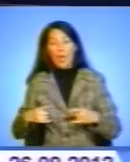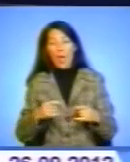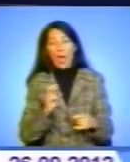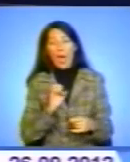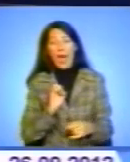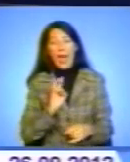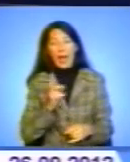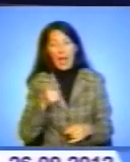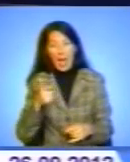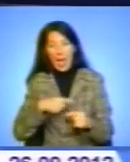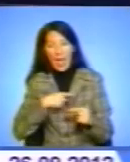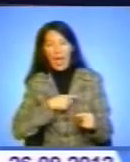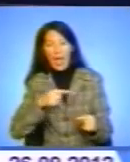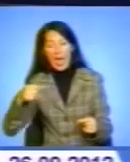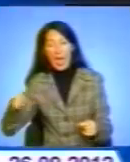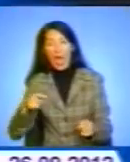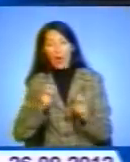виміряти артеріальний тиск.